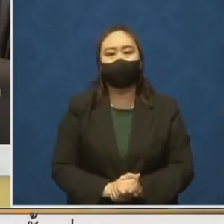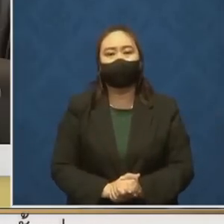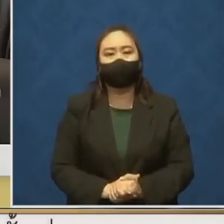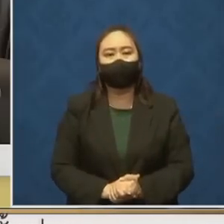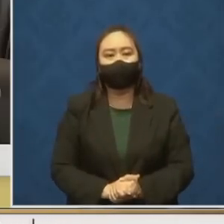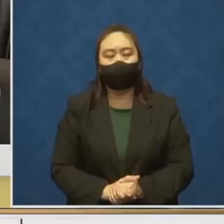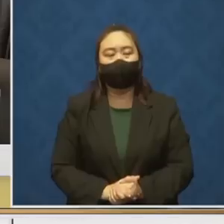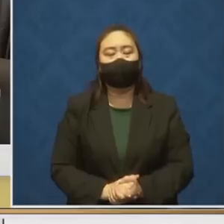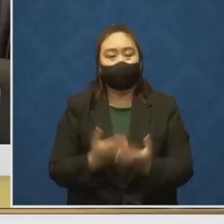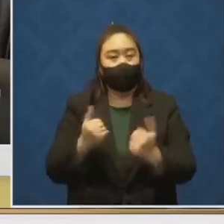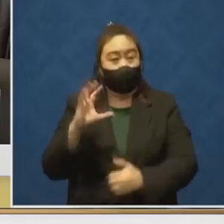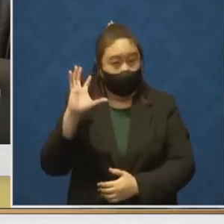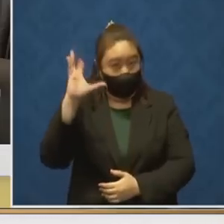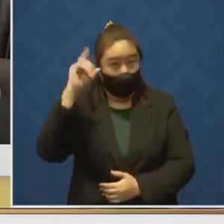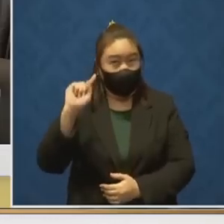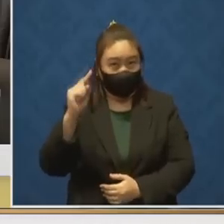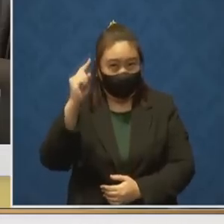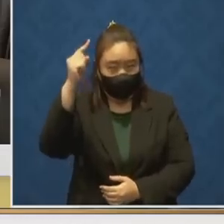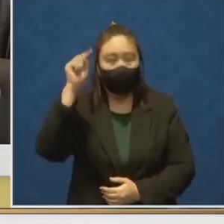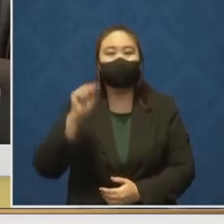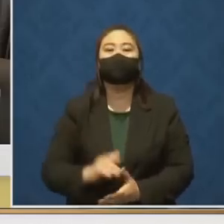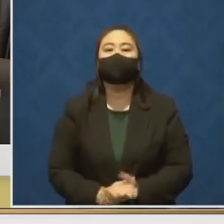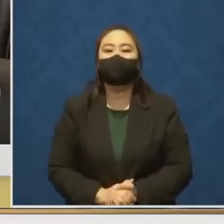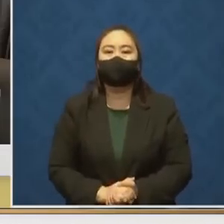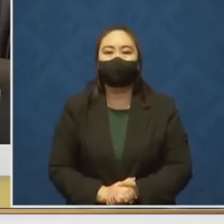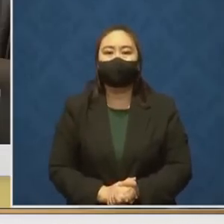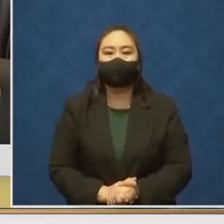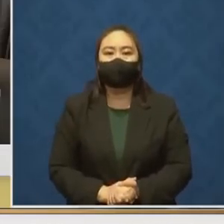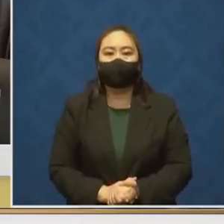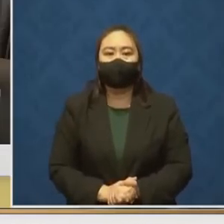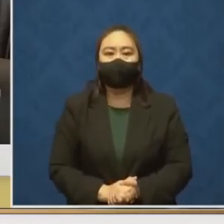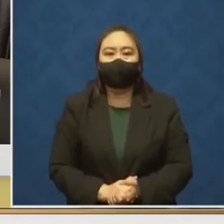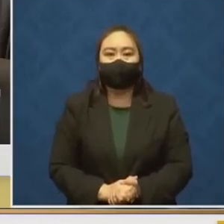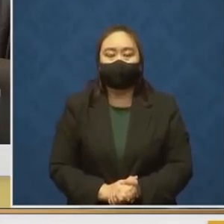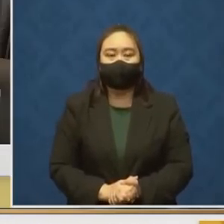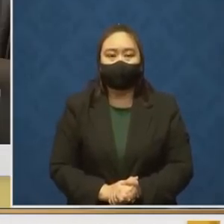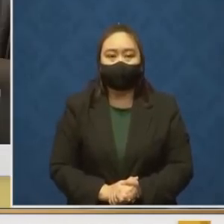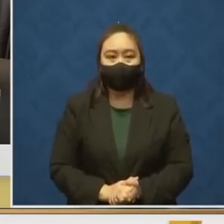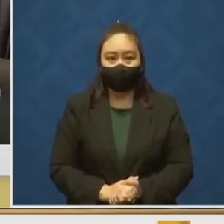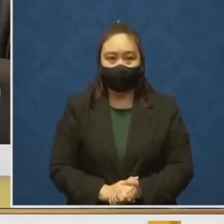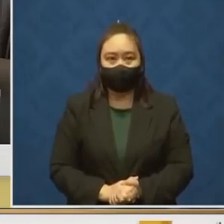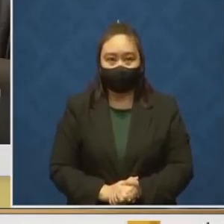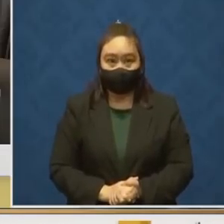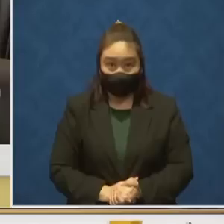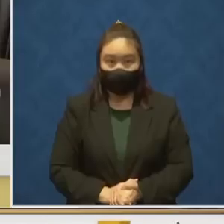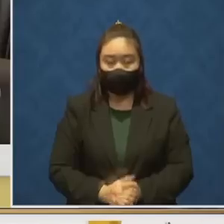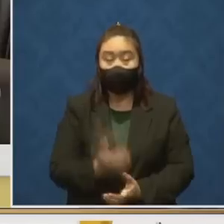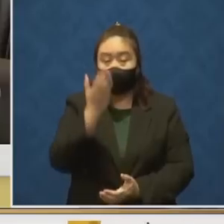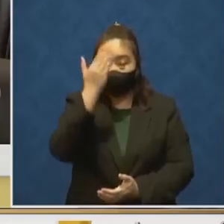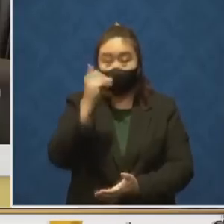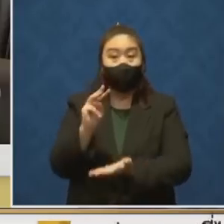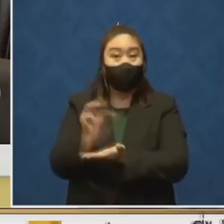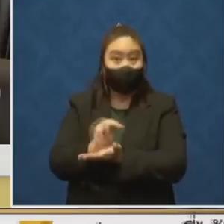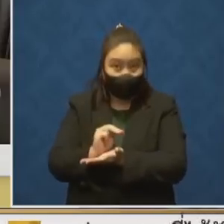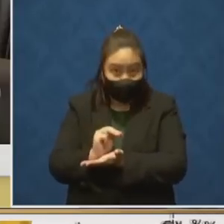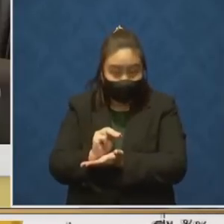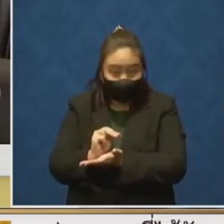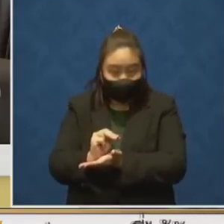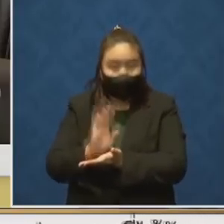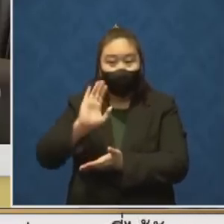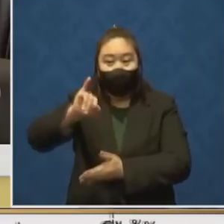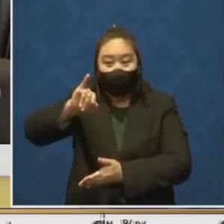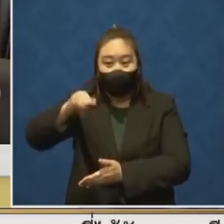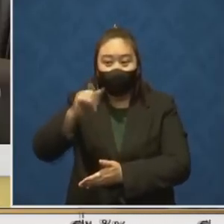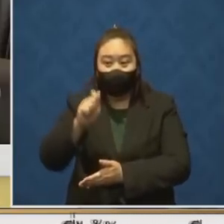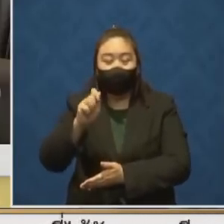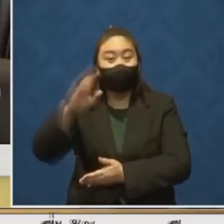ในโลกยุคให่เนื่องจากมูลนิทธิจอผลปอะพยา